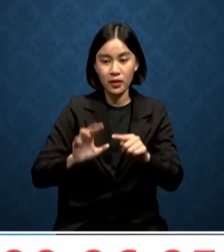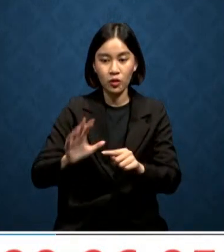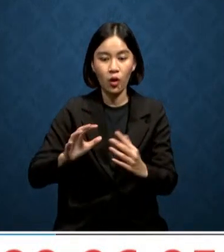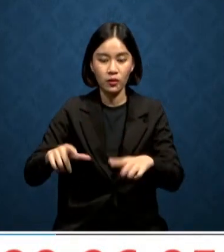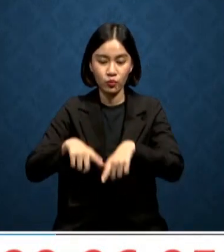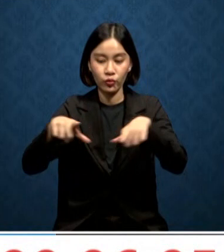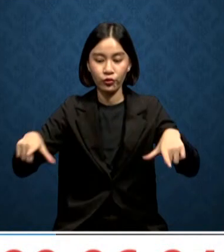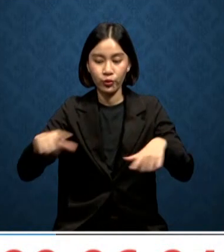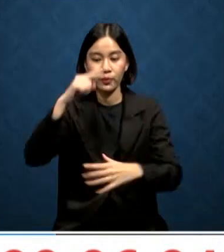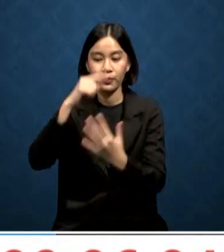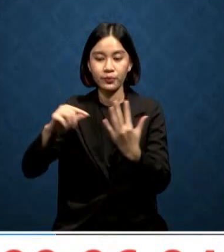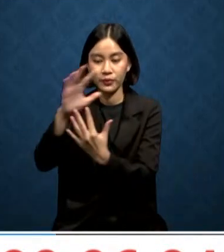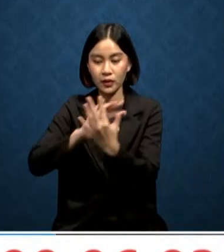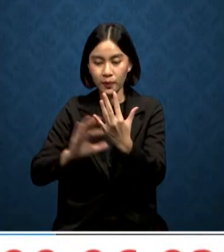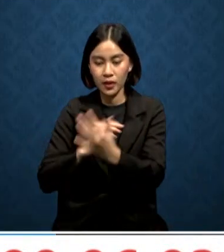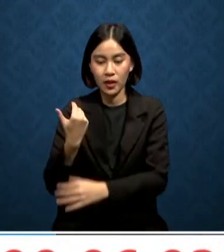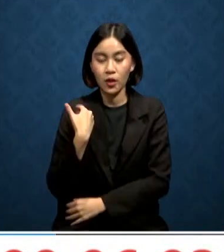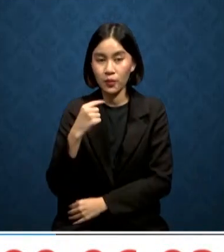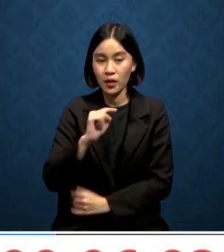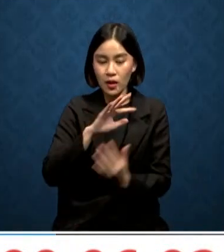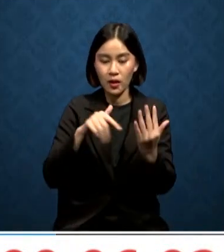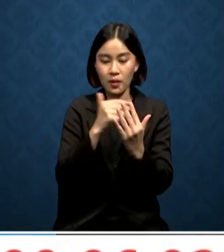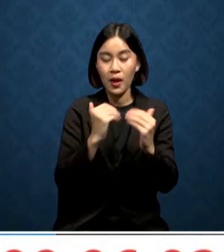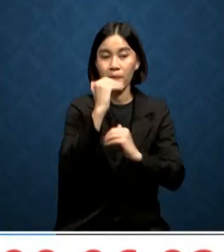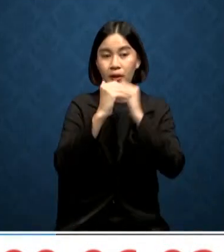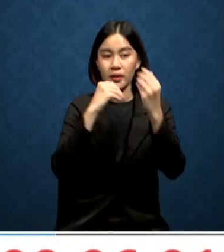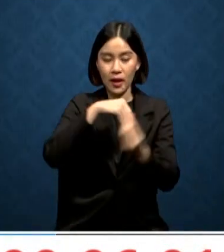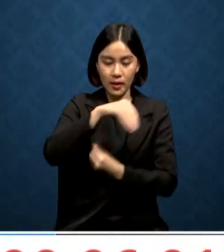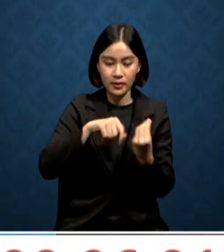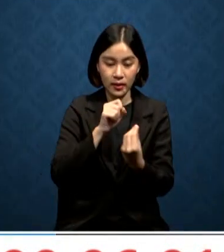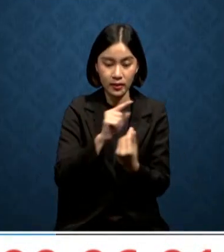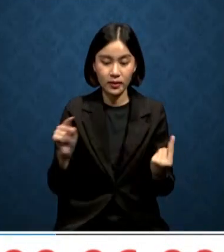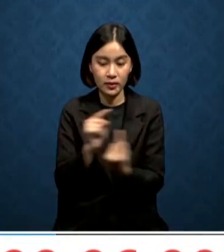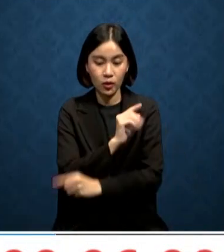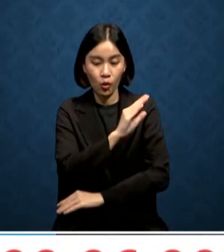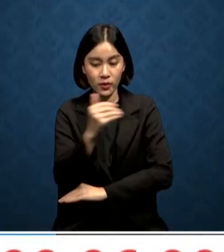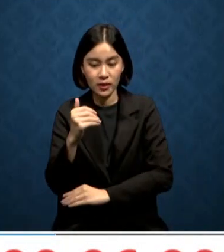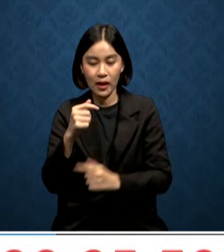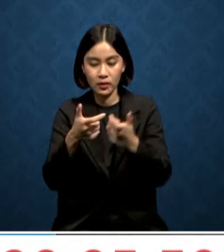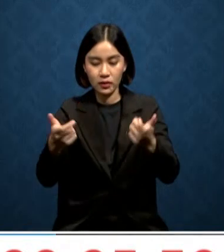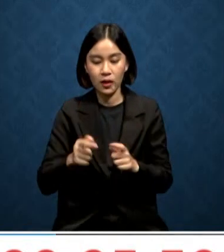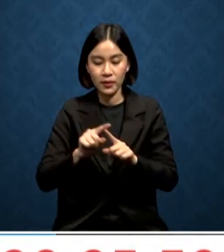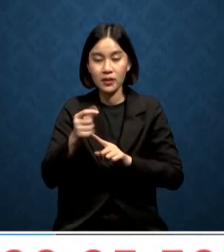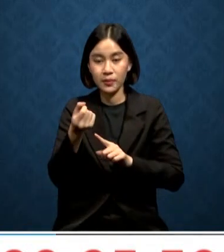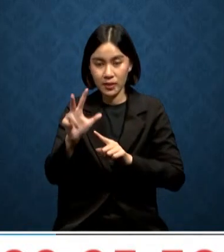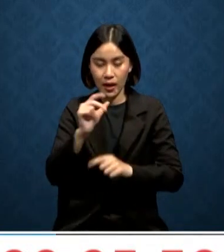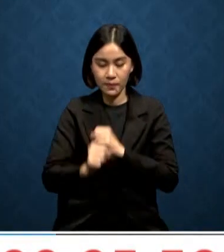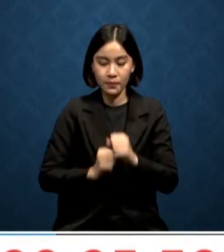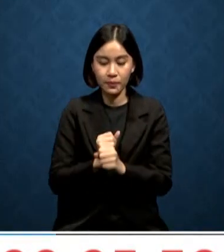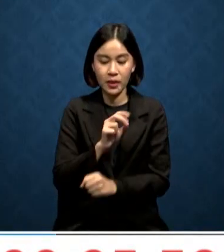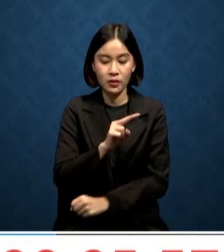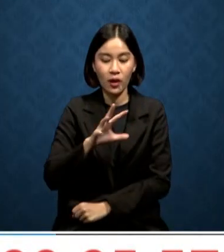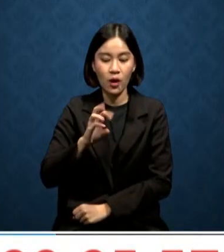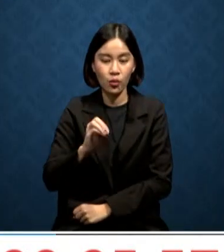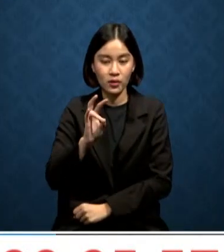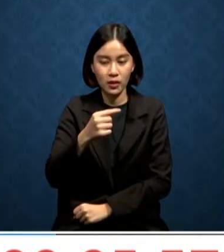ะครับประกอบกับแผนพัฒนาเศรษฐกิจและสังคมแห่งชาติฉบับที่13ปี67